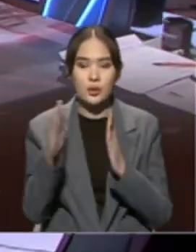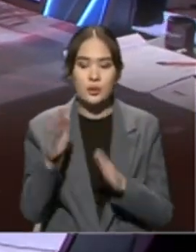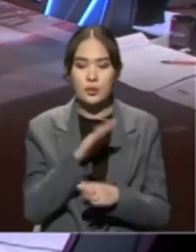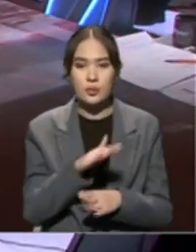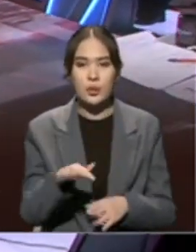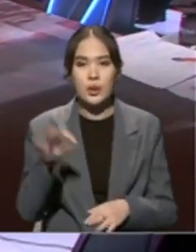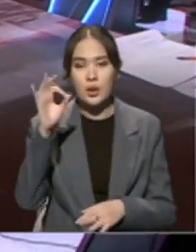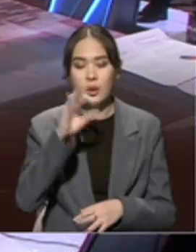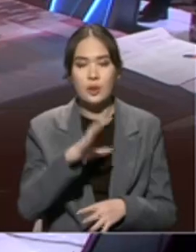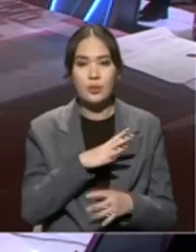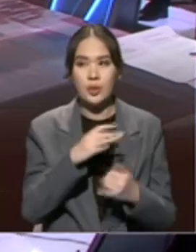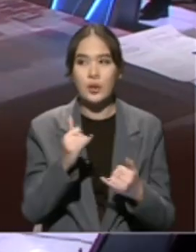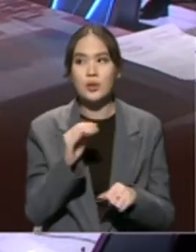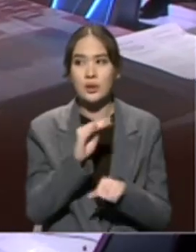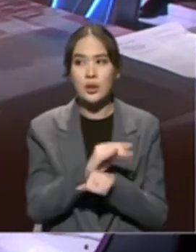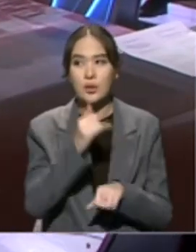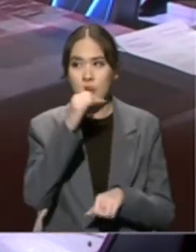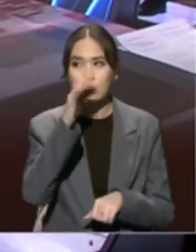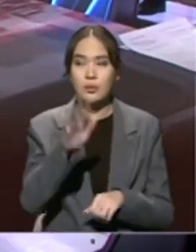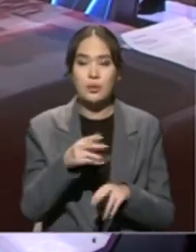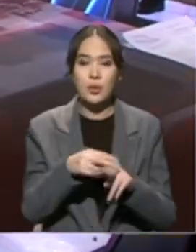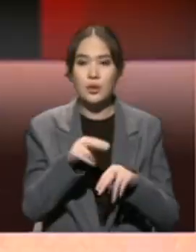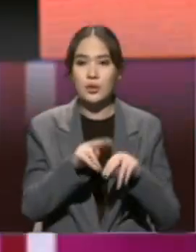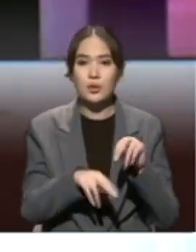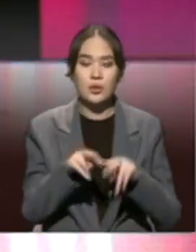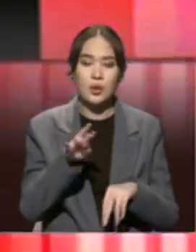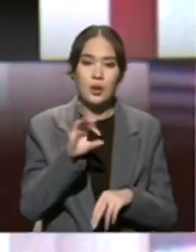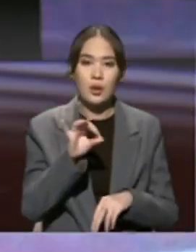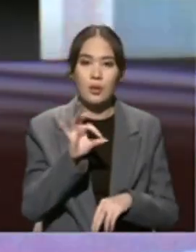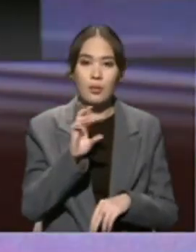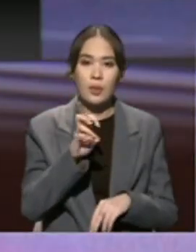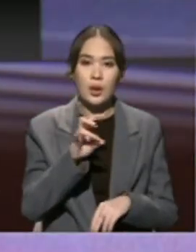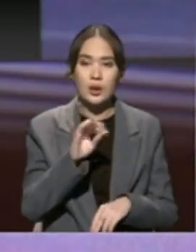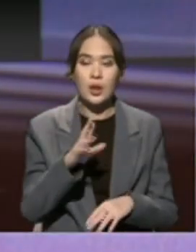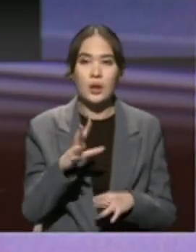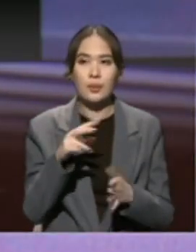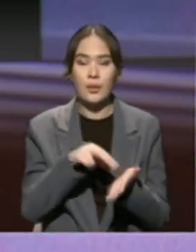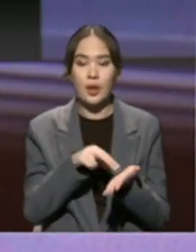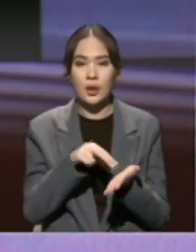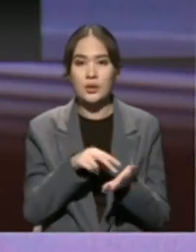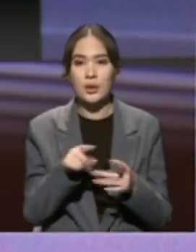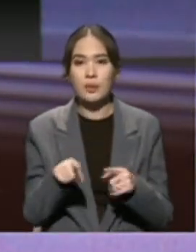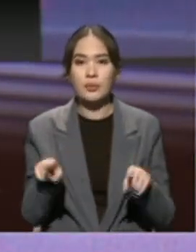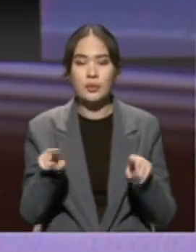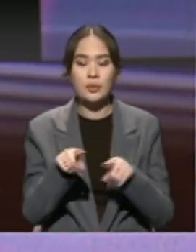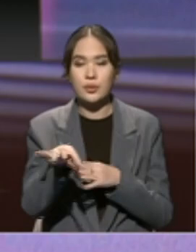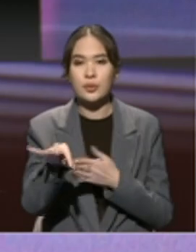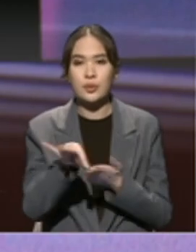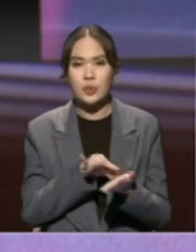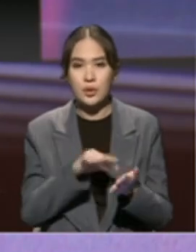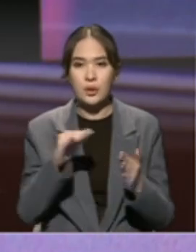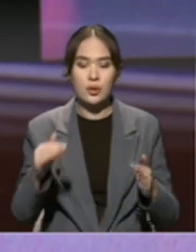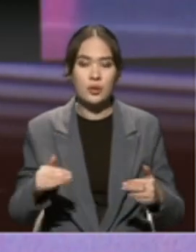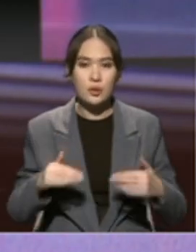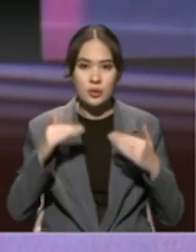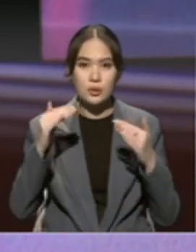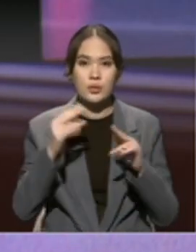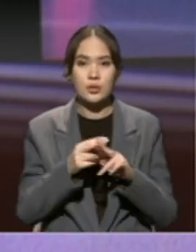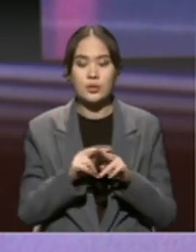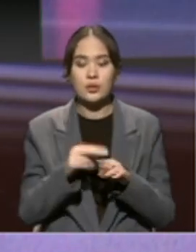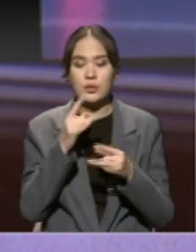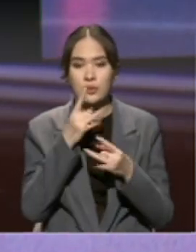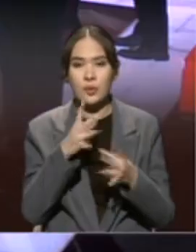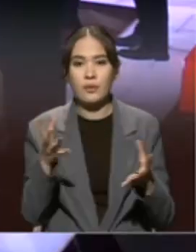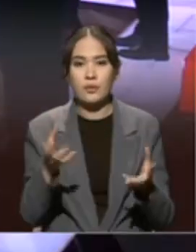бұны қазір біз қоймаймыз, құрылыс компаниясы болсын, алатта оны бағаны бірден көтеріп жіберетті, міне осымен бәрбір алады ғой